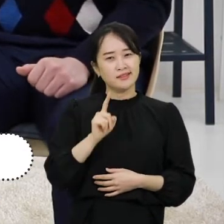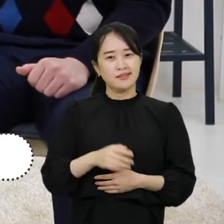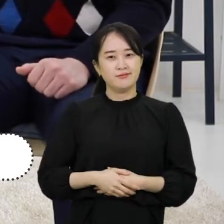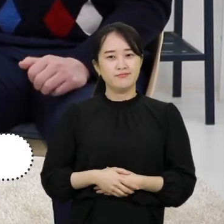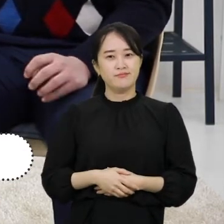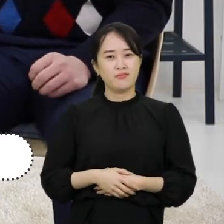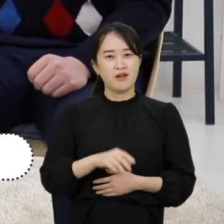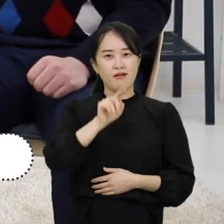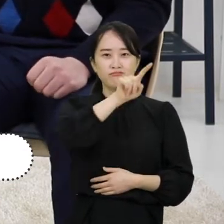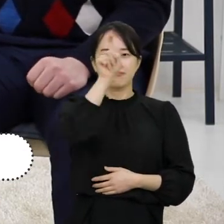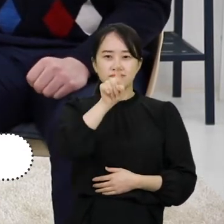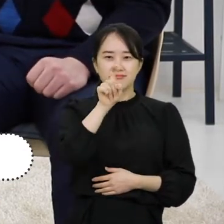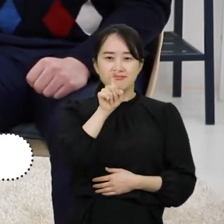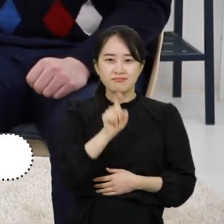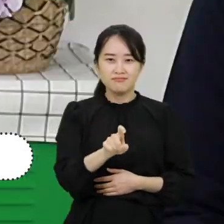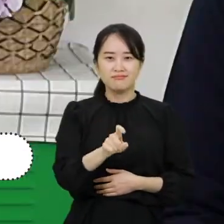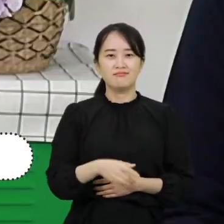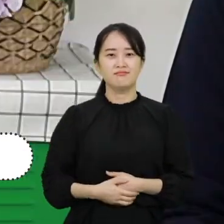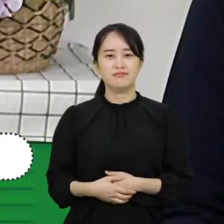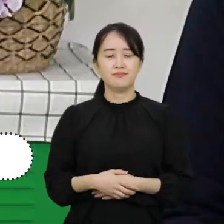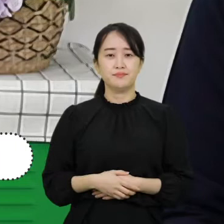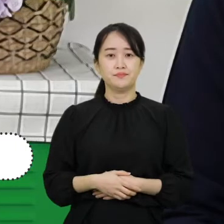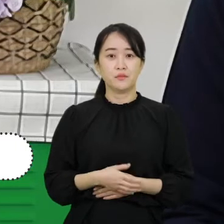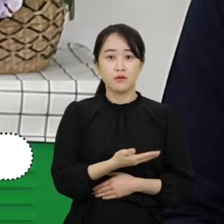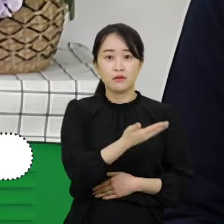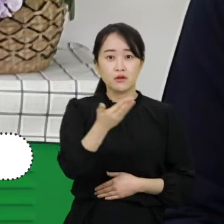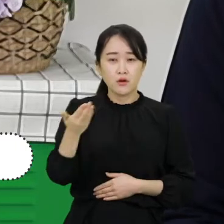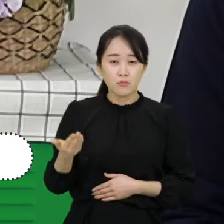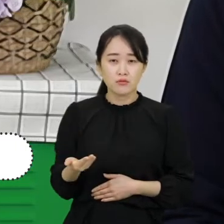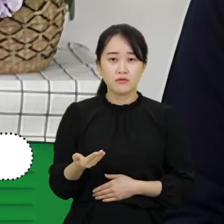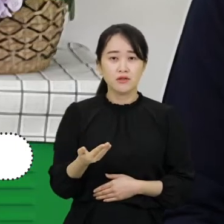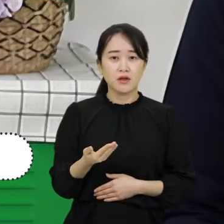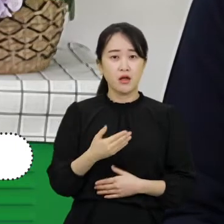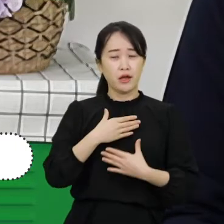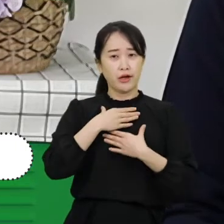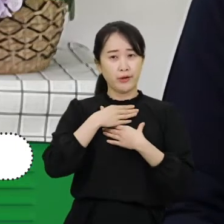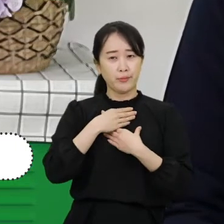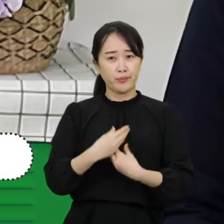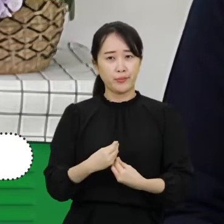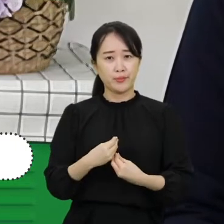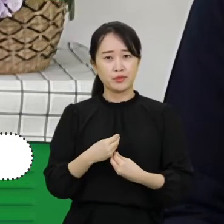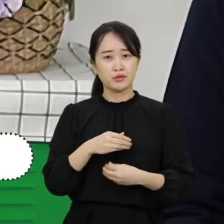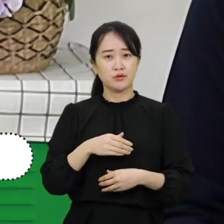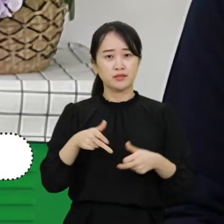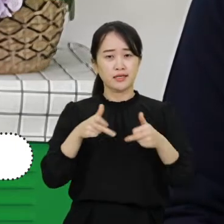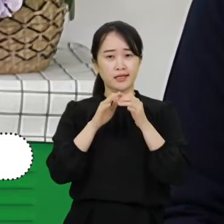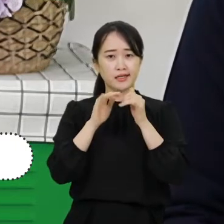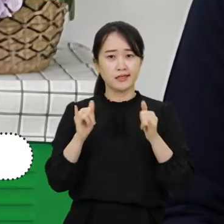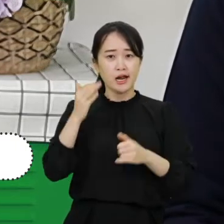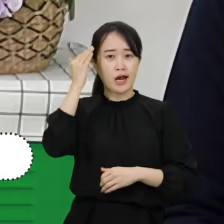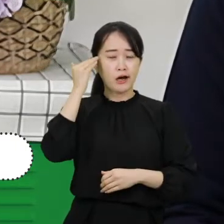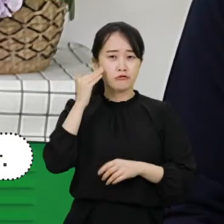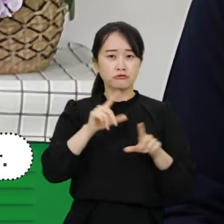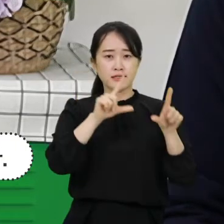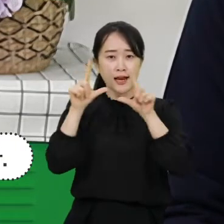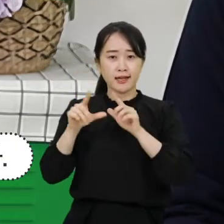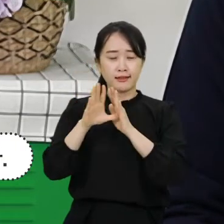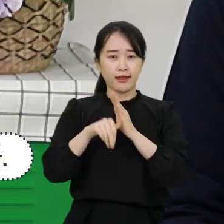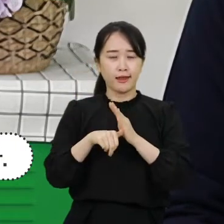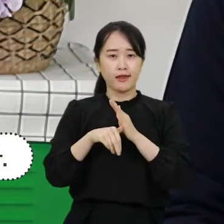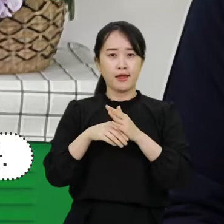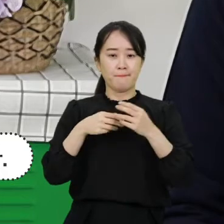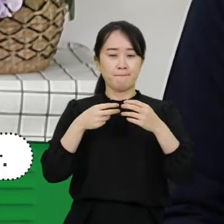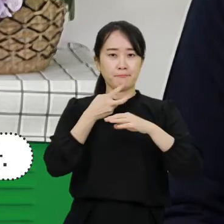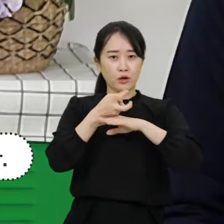약간 같아요. 좀 생기는 그쵸? 경향이 있죠. 근데 여러분, 하드웨어가 편하다고 저희 장애인들이 한국에서 살아가는데